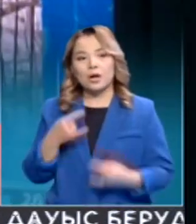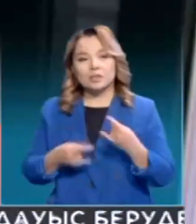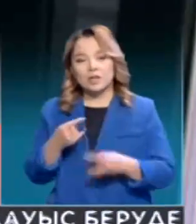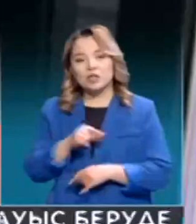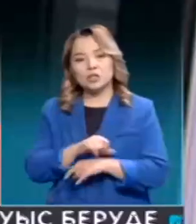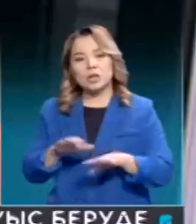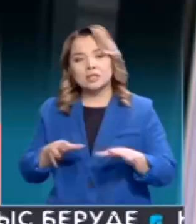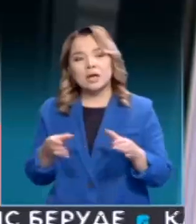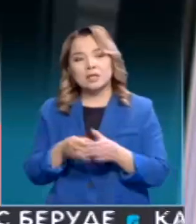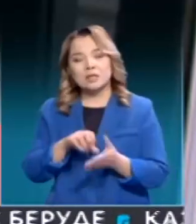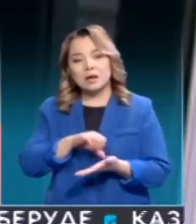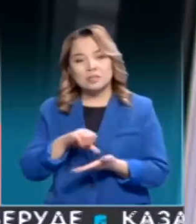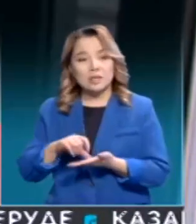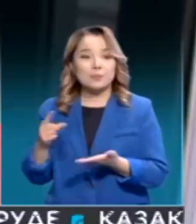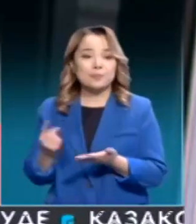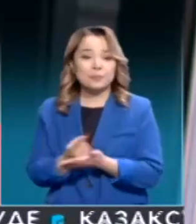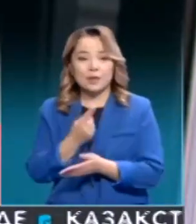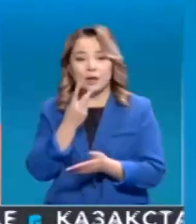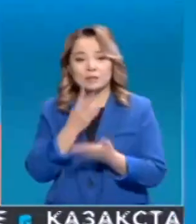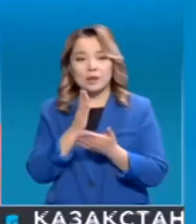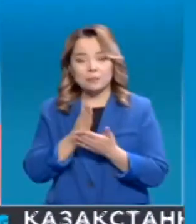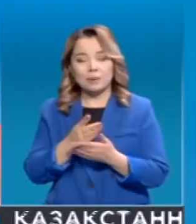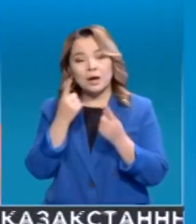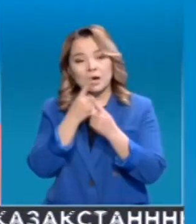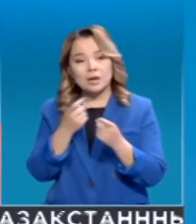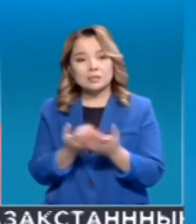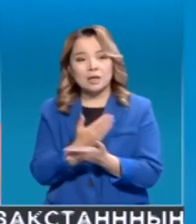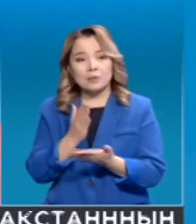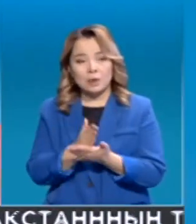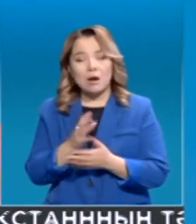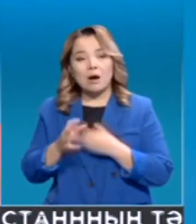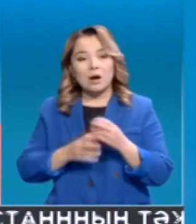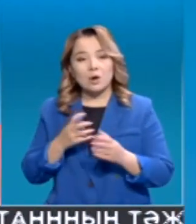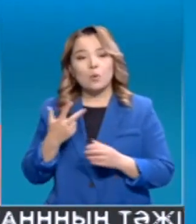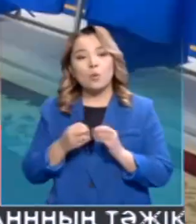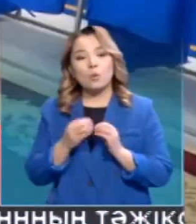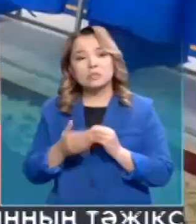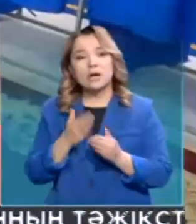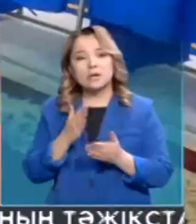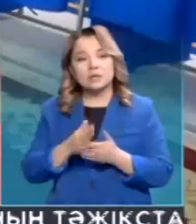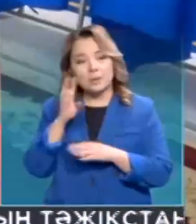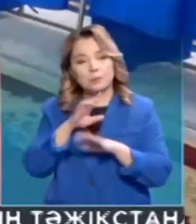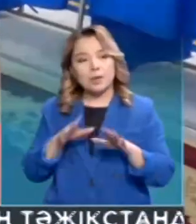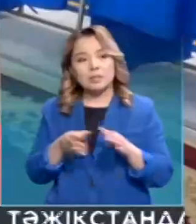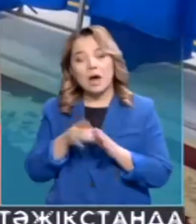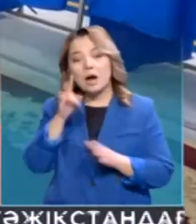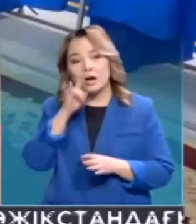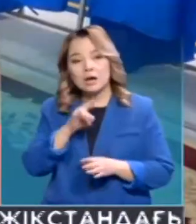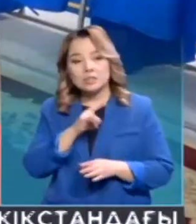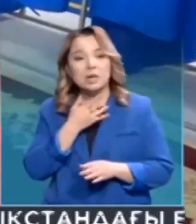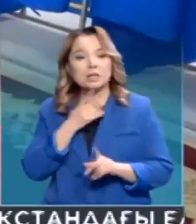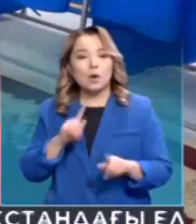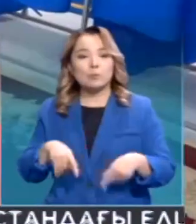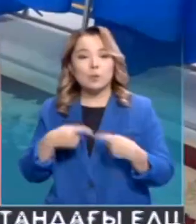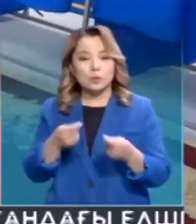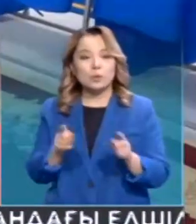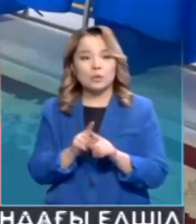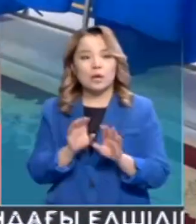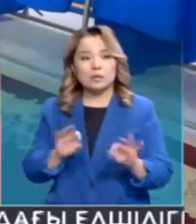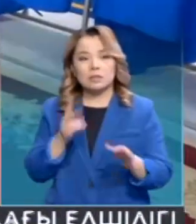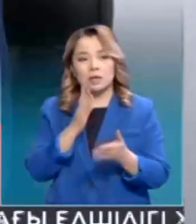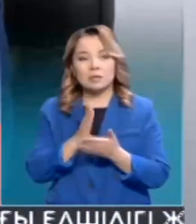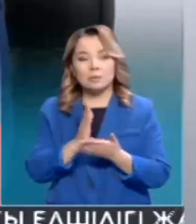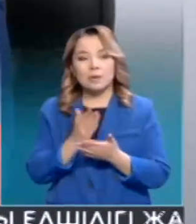шетелдегі тілшілері де алғашқылардың бірі болып ақпарат таратты. Әлемдегі 10 шақты мемлекеттен қазақстандықтардың дауыс беру барысын